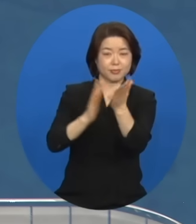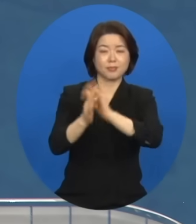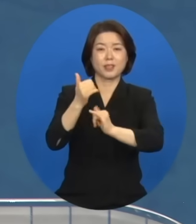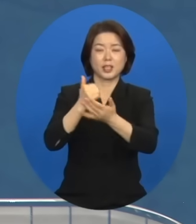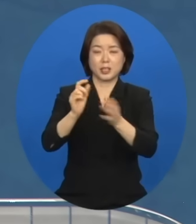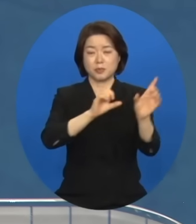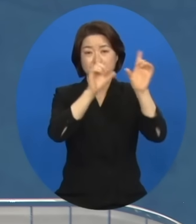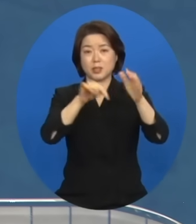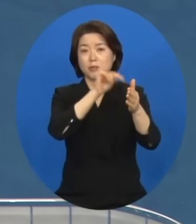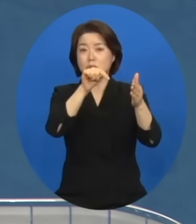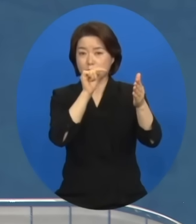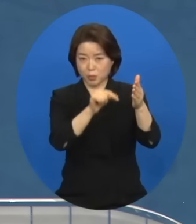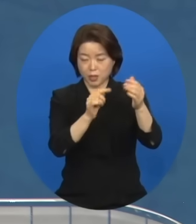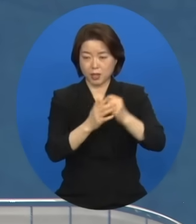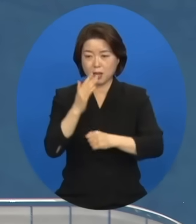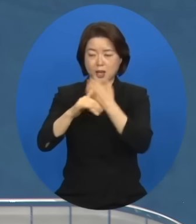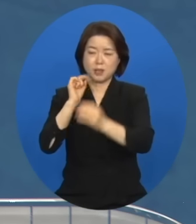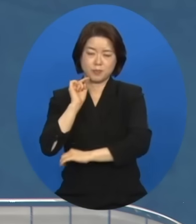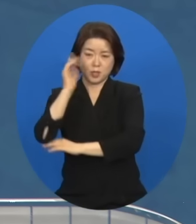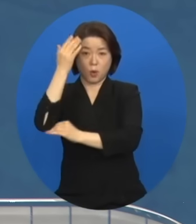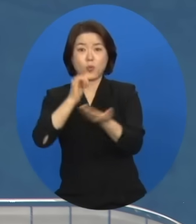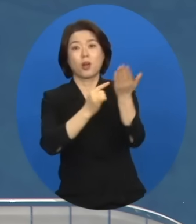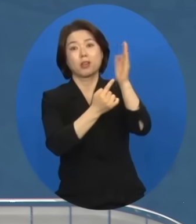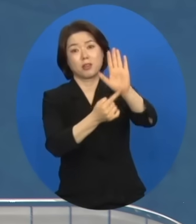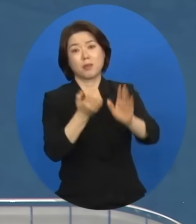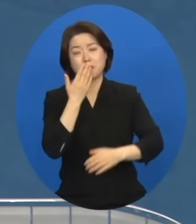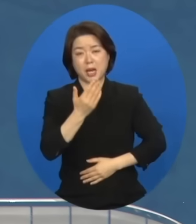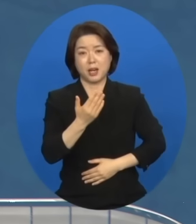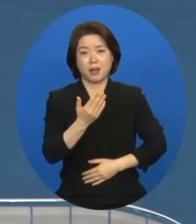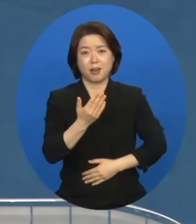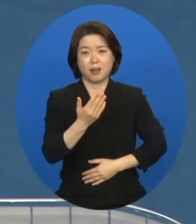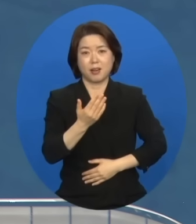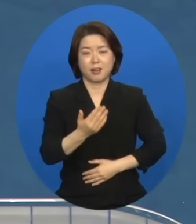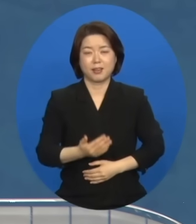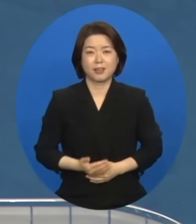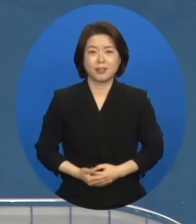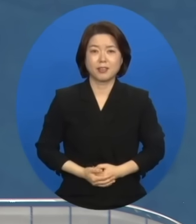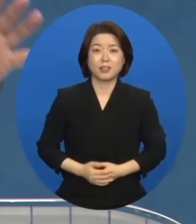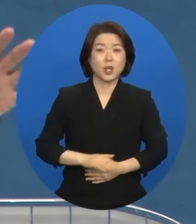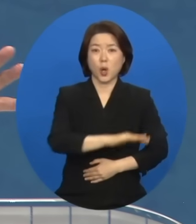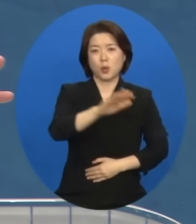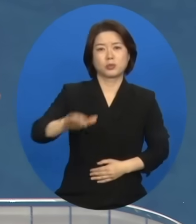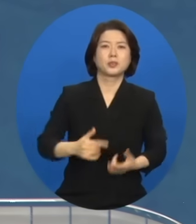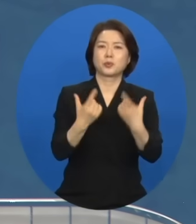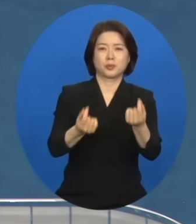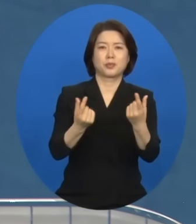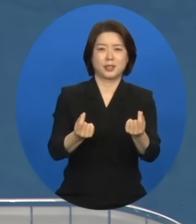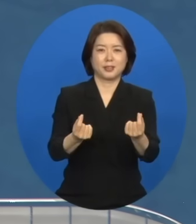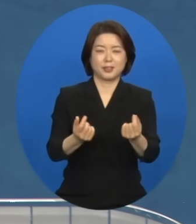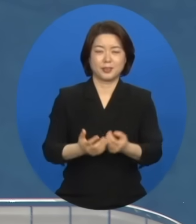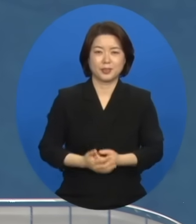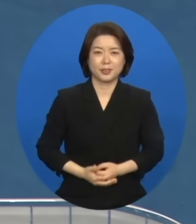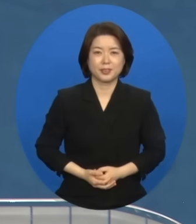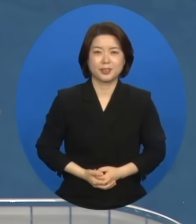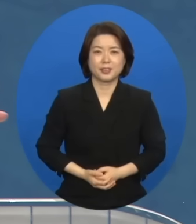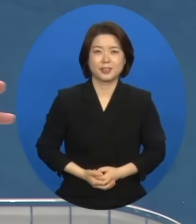삶 속에 하나님의 영광을 드러내실 수 있었던 거예요. 우리도 마찬가지입니다.